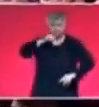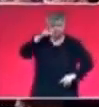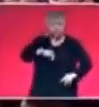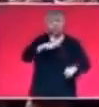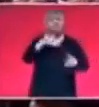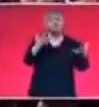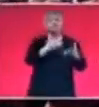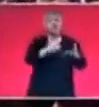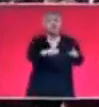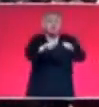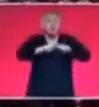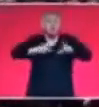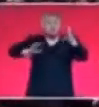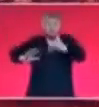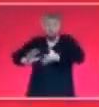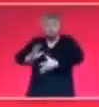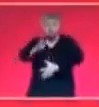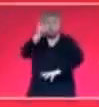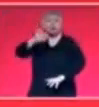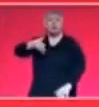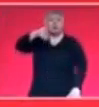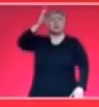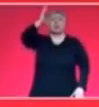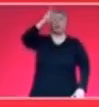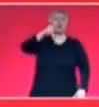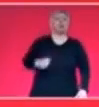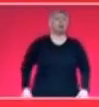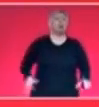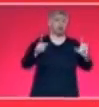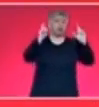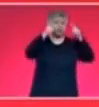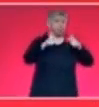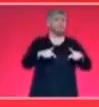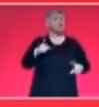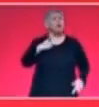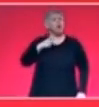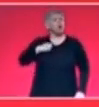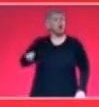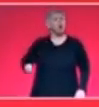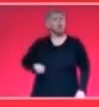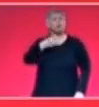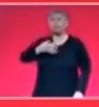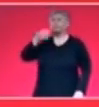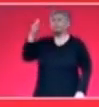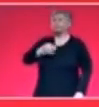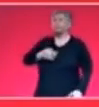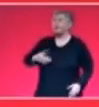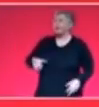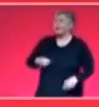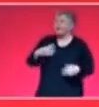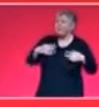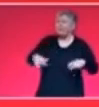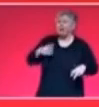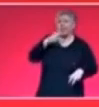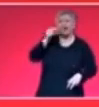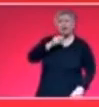Και ναι, νιώθω υπέροχα σε αυτόν τον χώρο, γιατί βλέπω, αναγνωρίζω